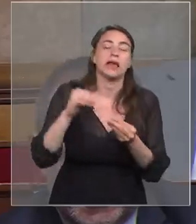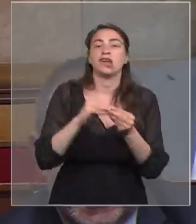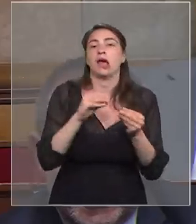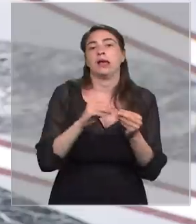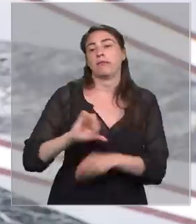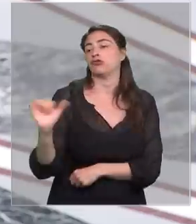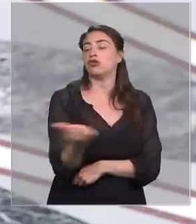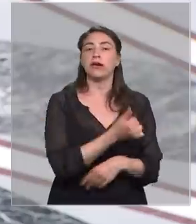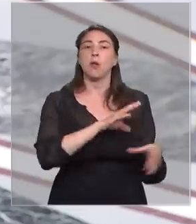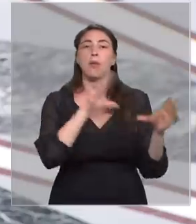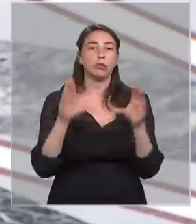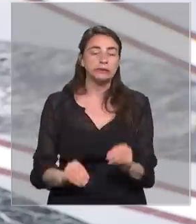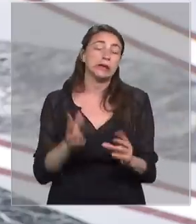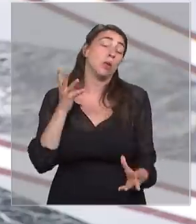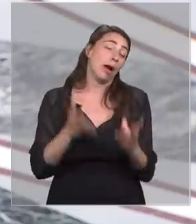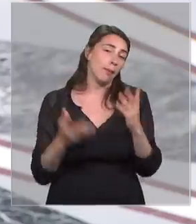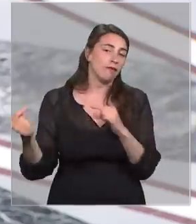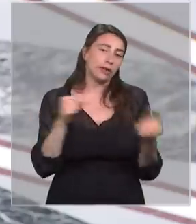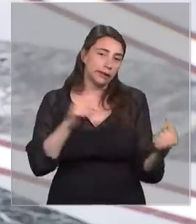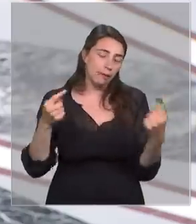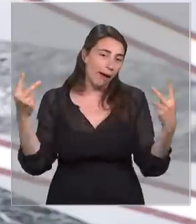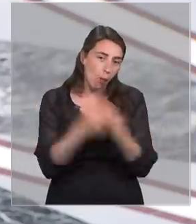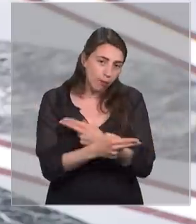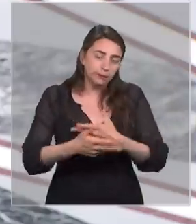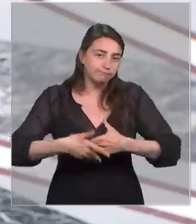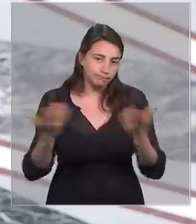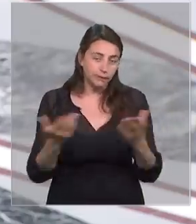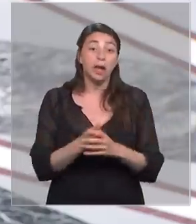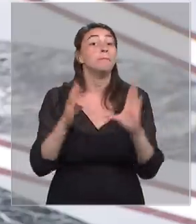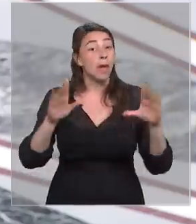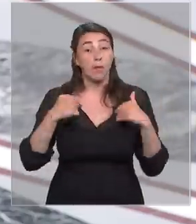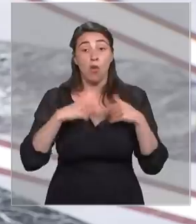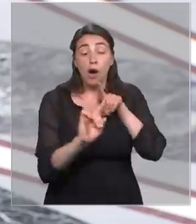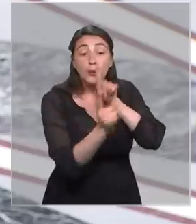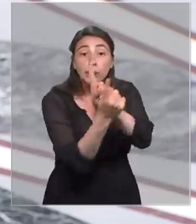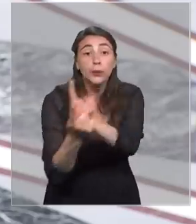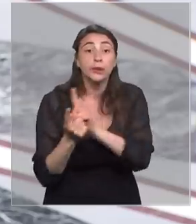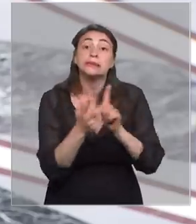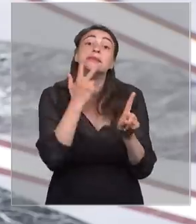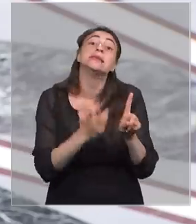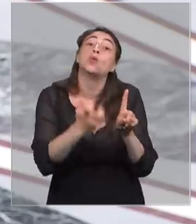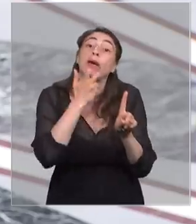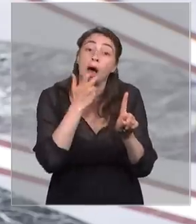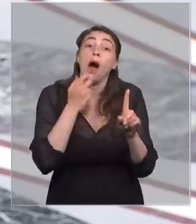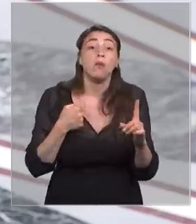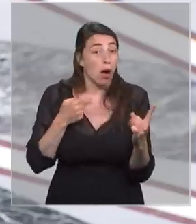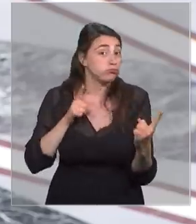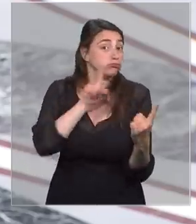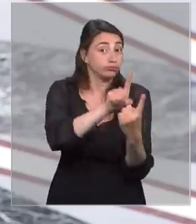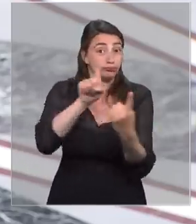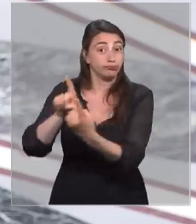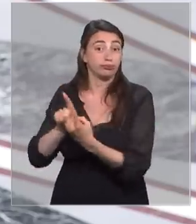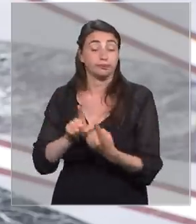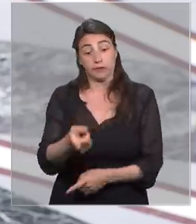grèvent les débats au Parlement et ailleurs. Mais je peux vous dire que je vais à la rencontre des Françaises et Français comme vous, Madame la députée, et qu'ils attendent d'un